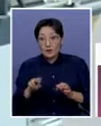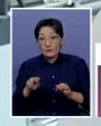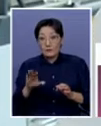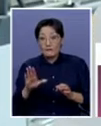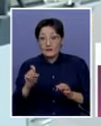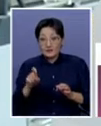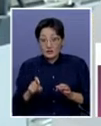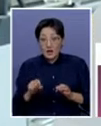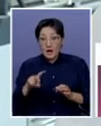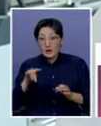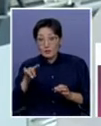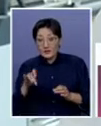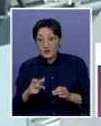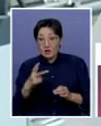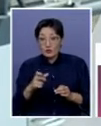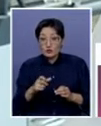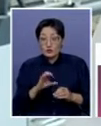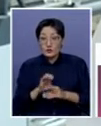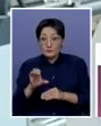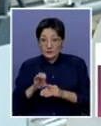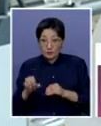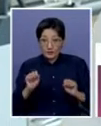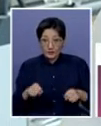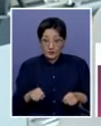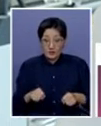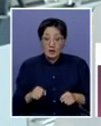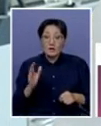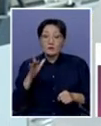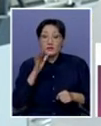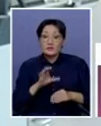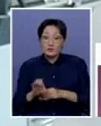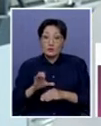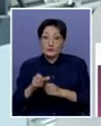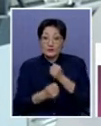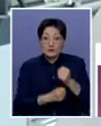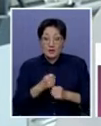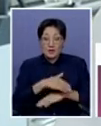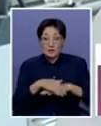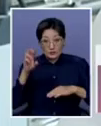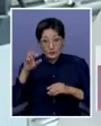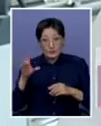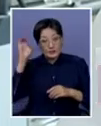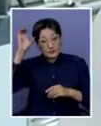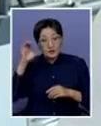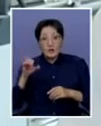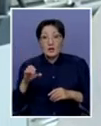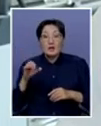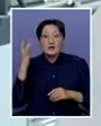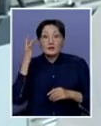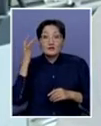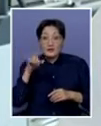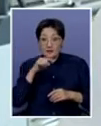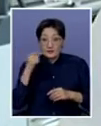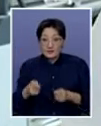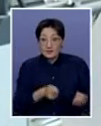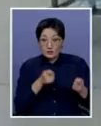ал алюминийді алатын болсақ 300 бұйым шығаруға қауқарымыз бар. Алдағы уақытта өндірілген тауарымызды шетелдерге, Өзбекстан, Қырғызстан және Ресейге